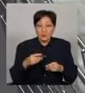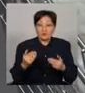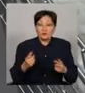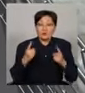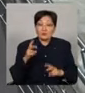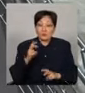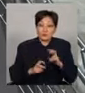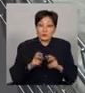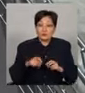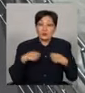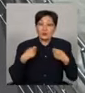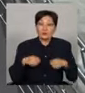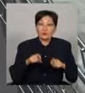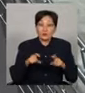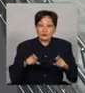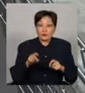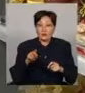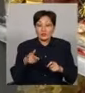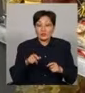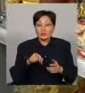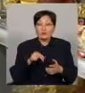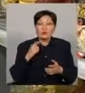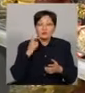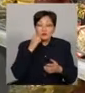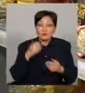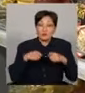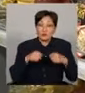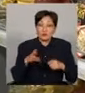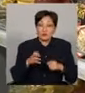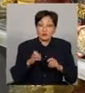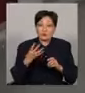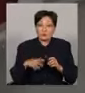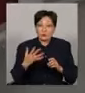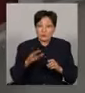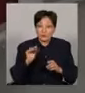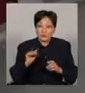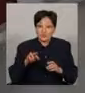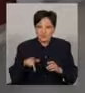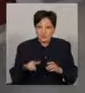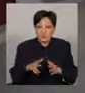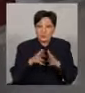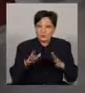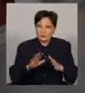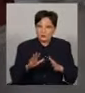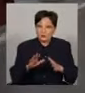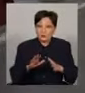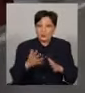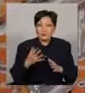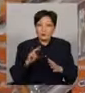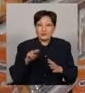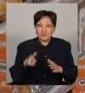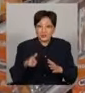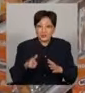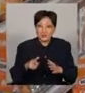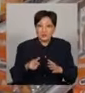крупных торгово-розничных сетей килограмм сахара сейчас продается по 445 тенге и не более 5 килограмм в